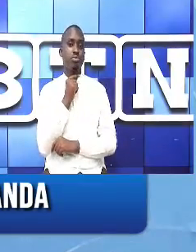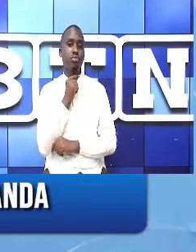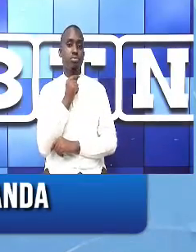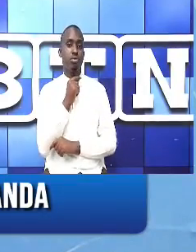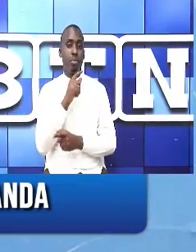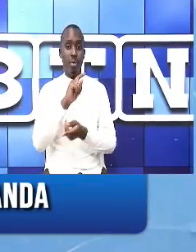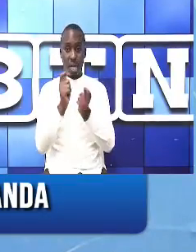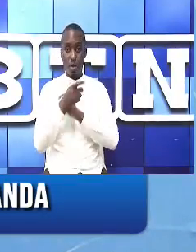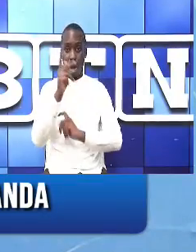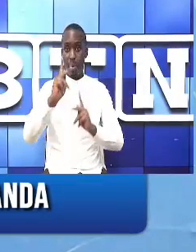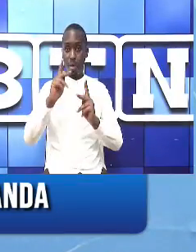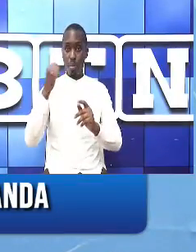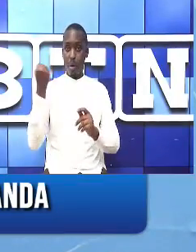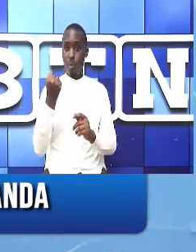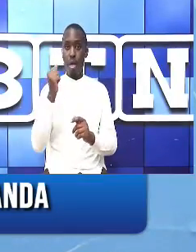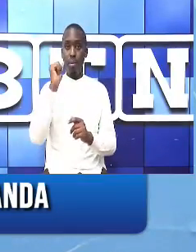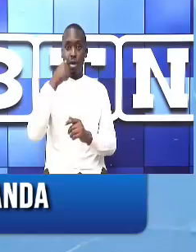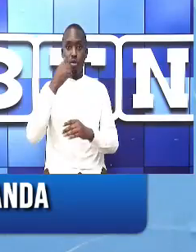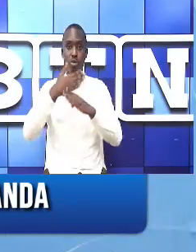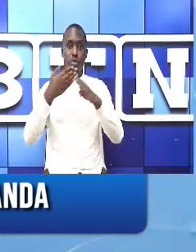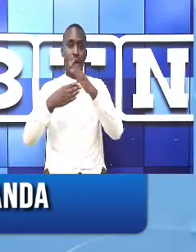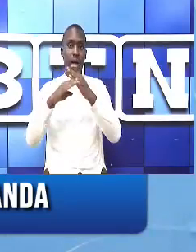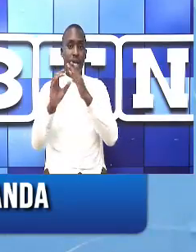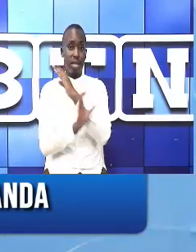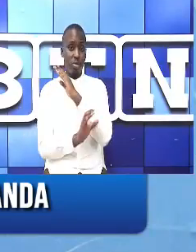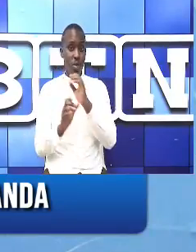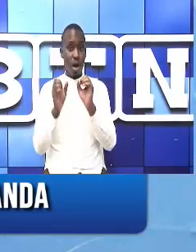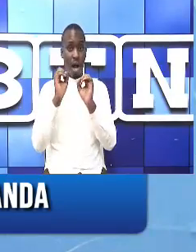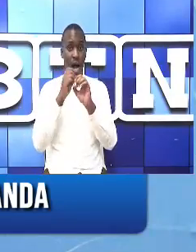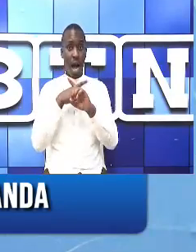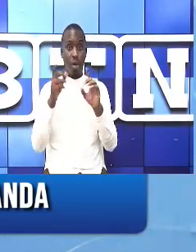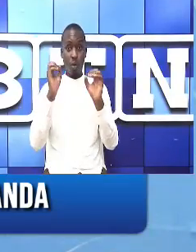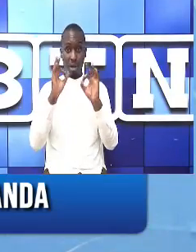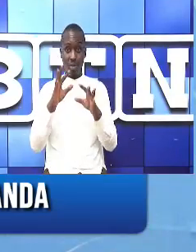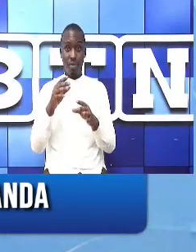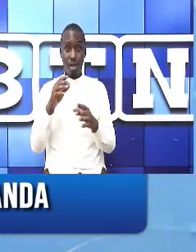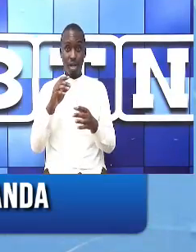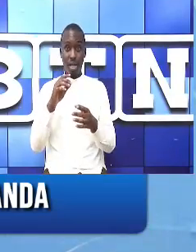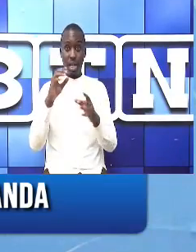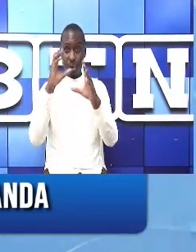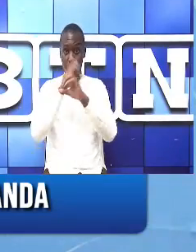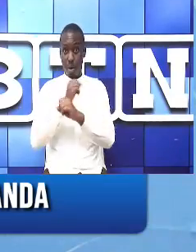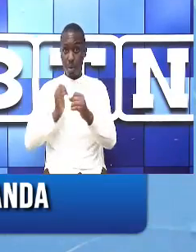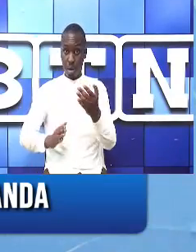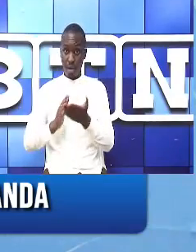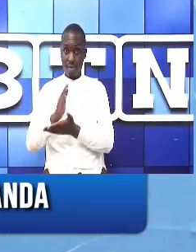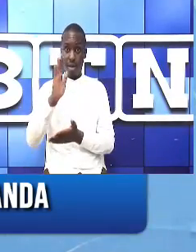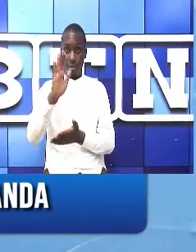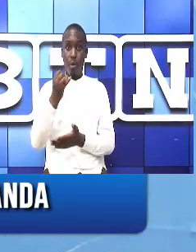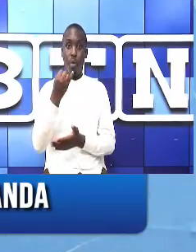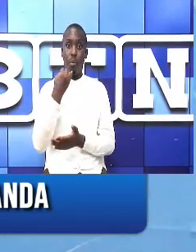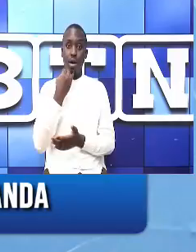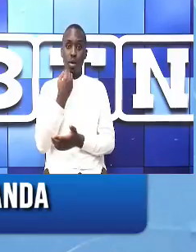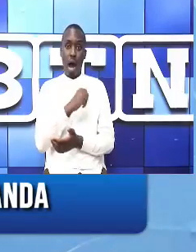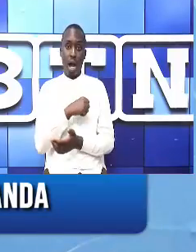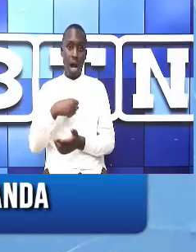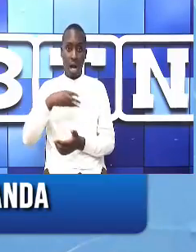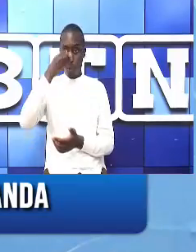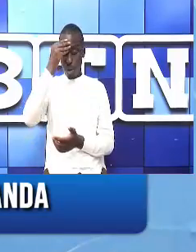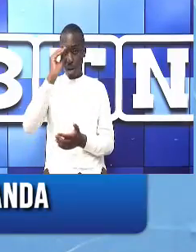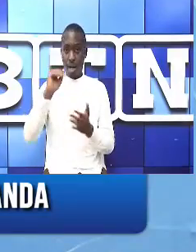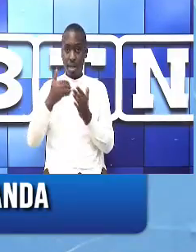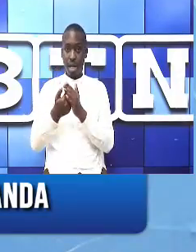abantu bakomeye b'ejo bazubaka igihugu ariko nibitaba ibyo nanone nimubavutse uburenganzira umwana akanga kwiga ngo agere ku